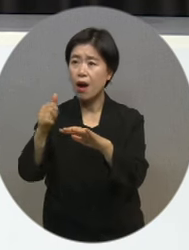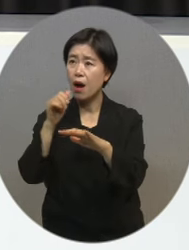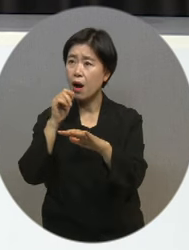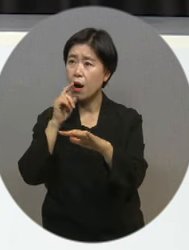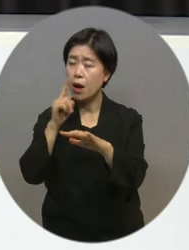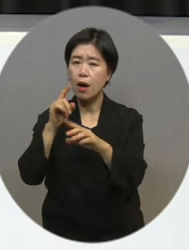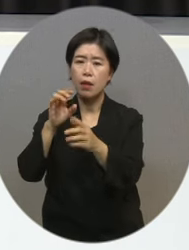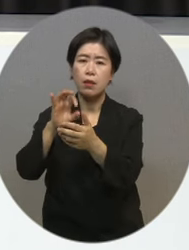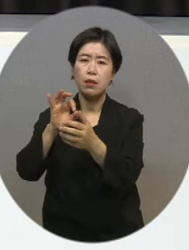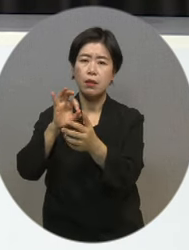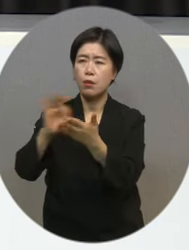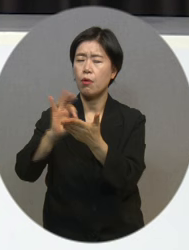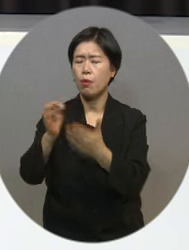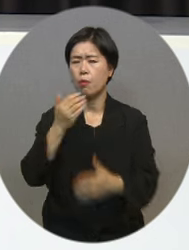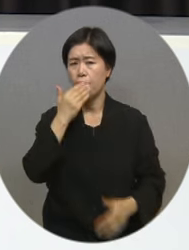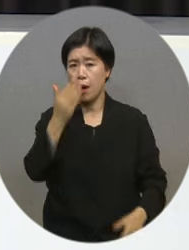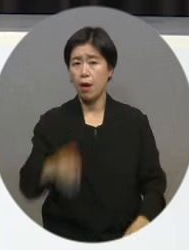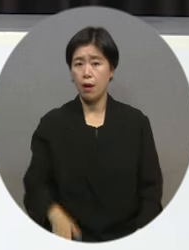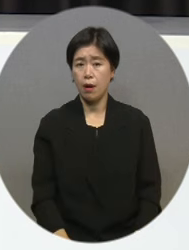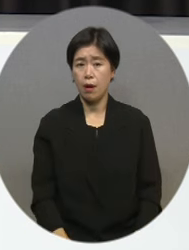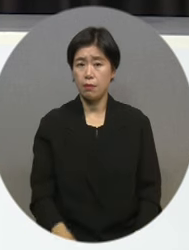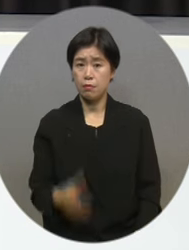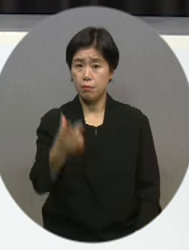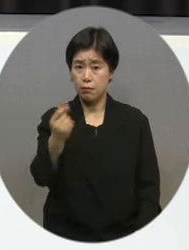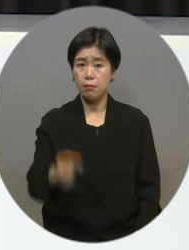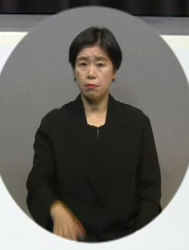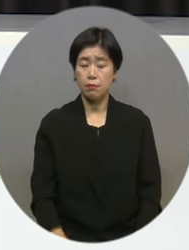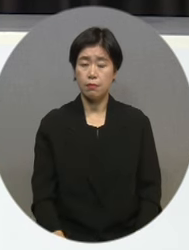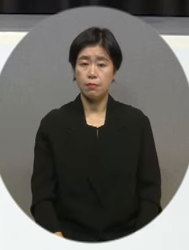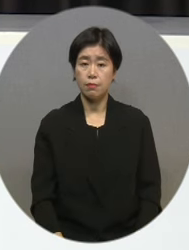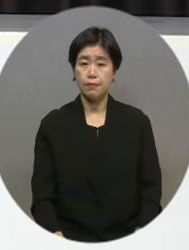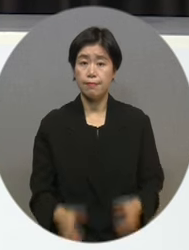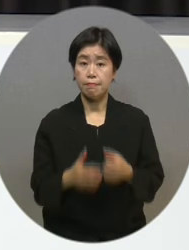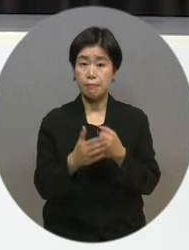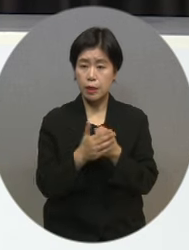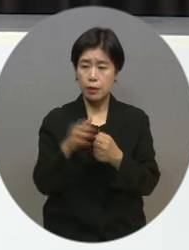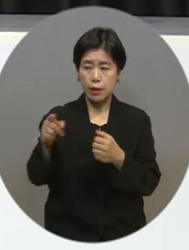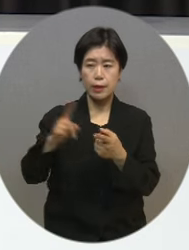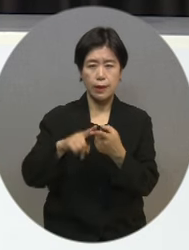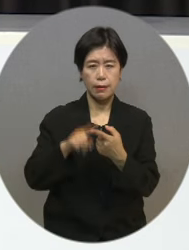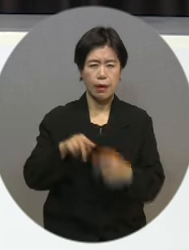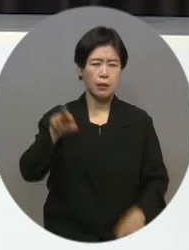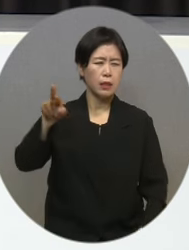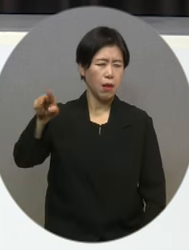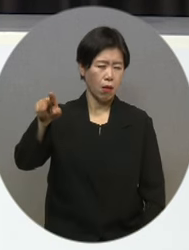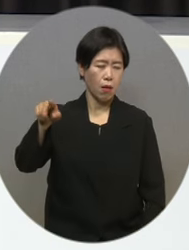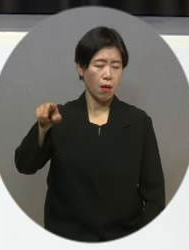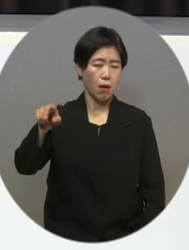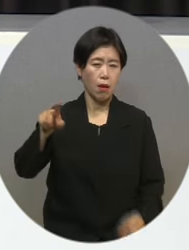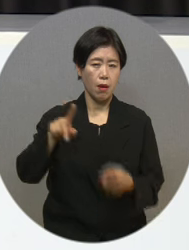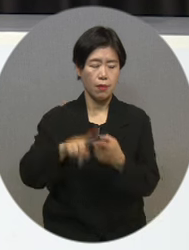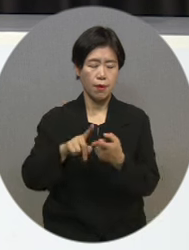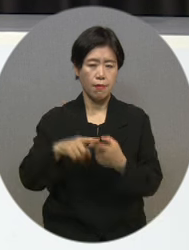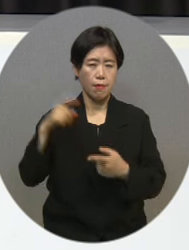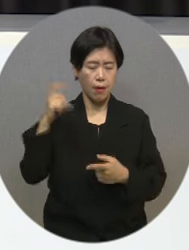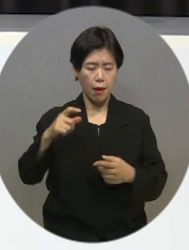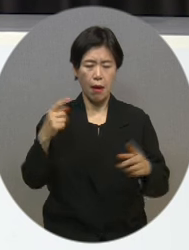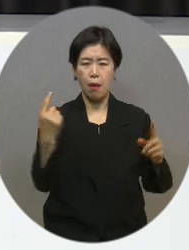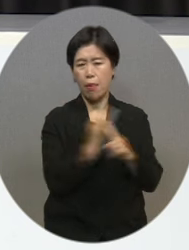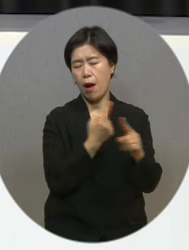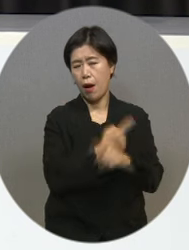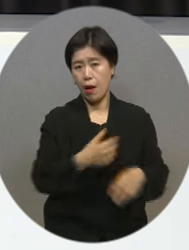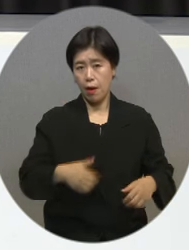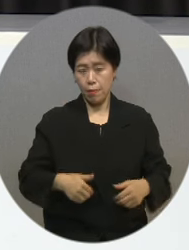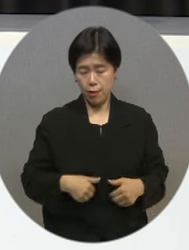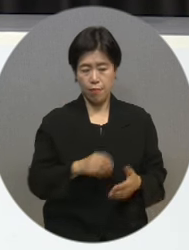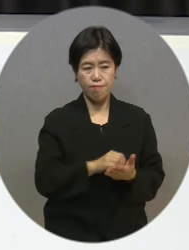정당한 용어인 것처럼 네, 사용되어지거든요. 맞습니다. 그래서 제가 그 부분을 굉장히 강조하면서 그게 처음으로